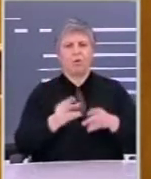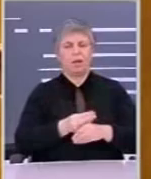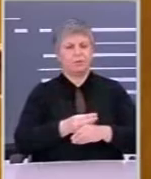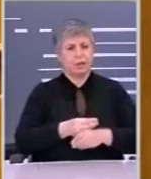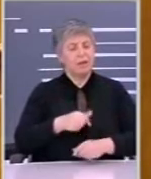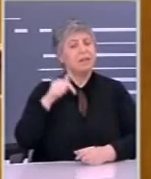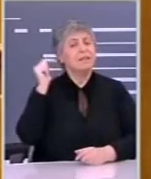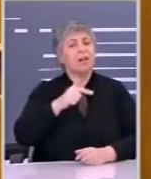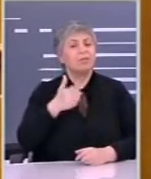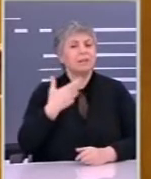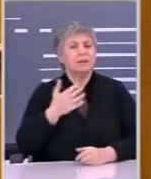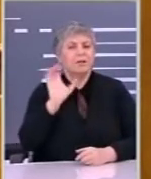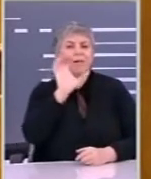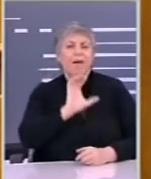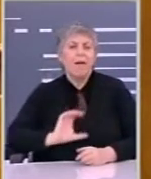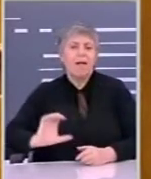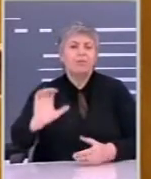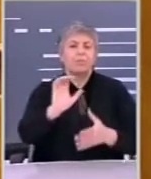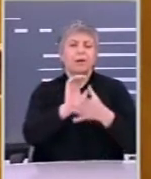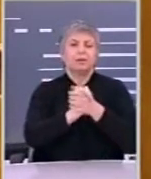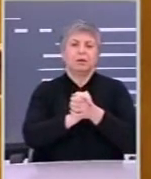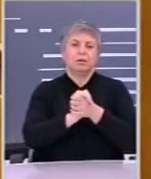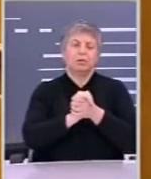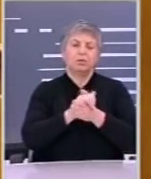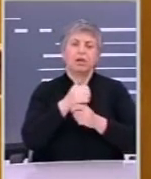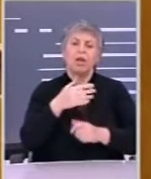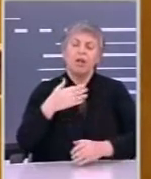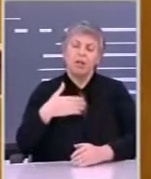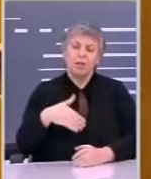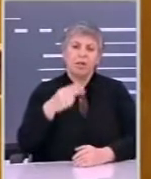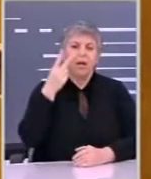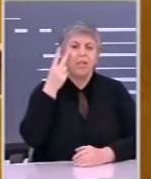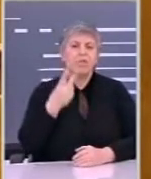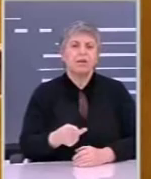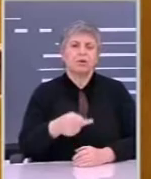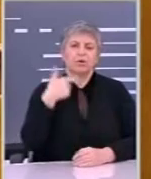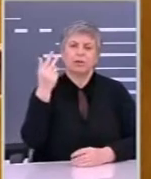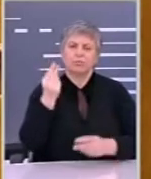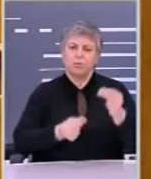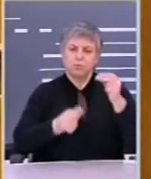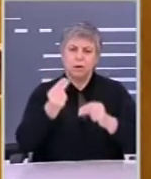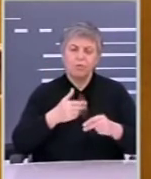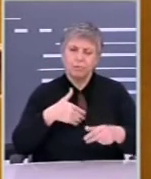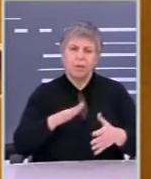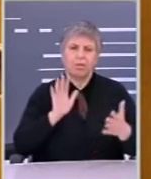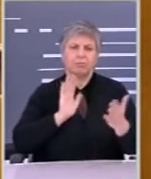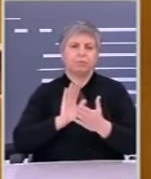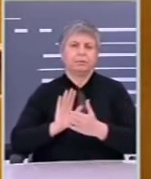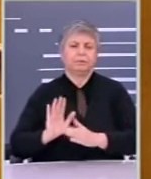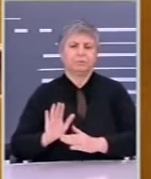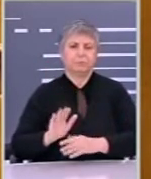που οδηγούν την Ευρωπαϊκή Ένωση σε νέες περιπέτειες. Δεν είστε λοιπόν οι πιο